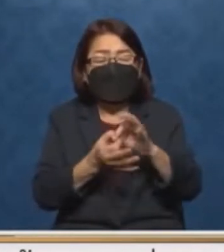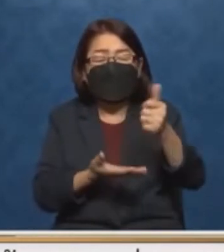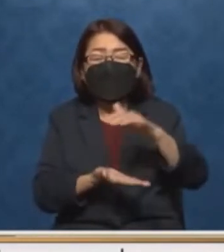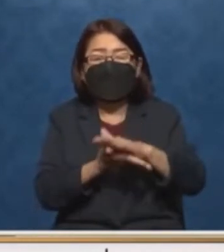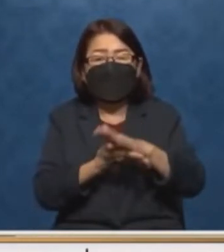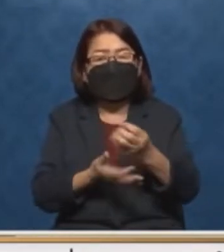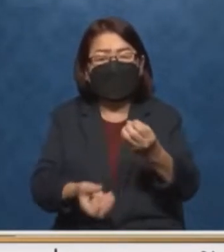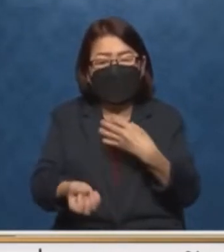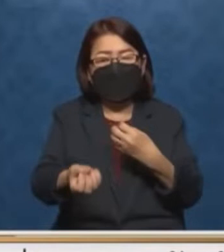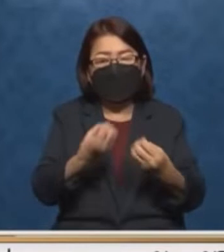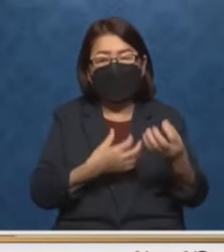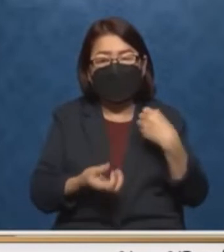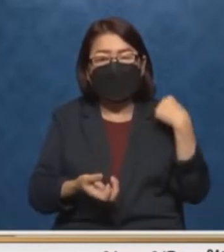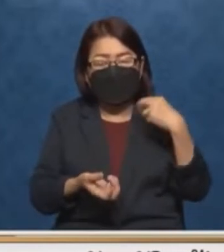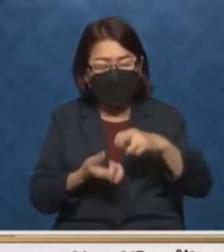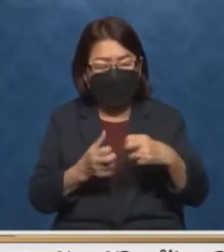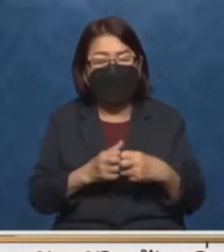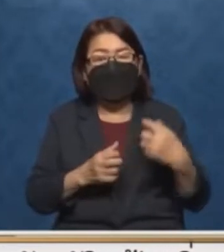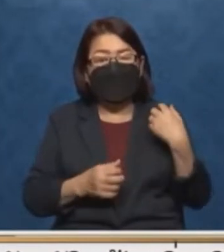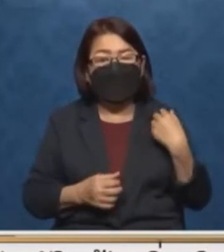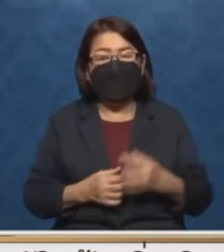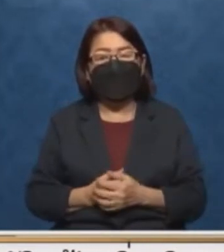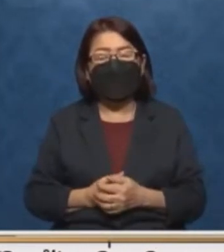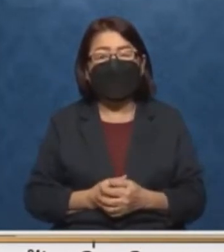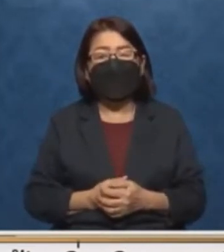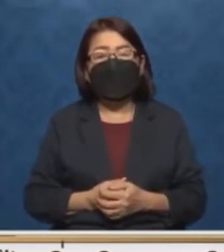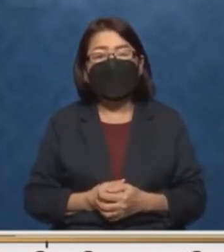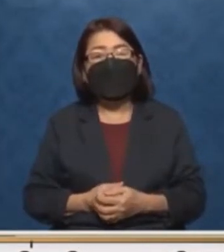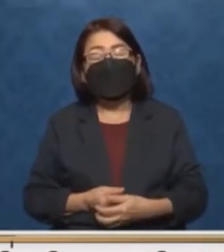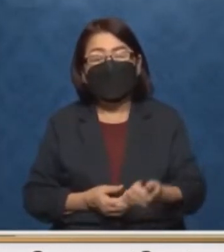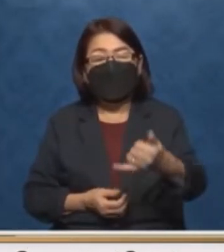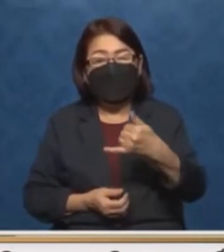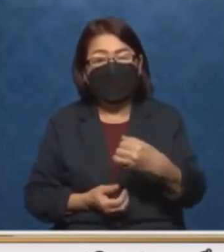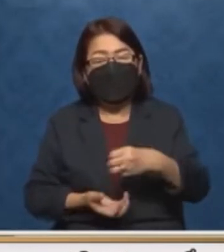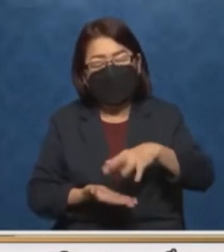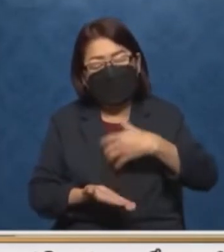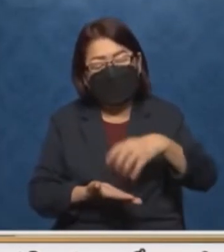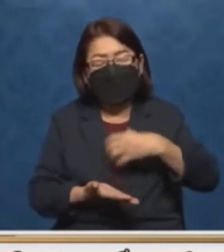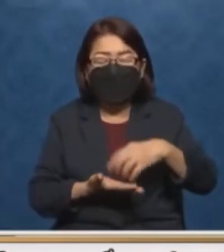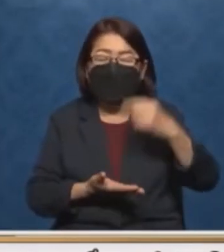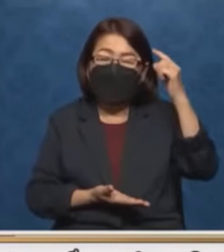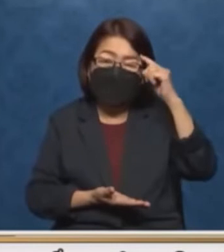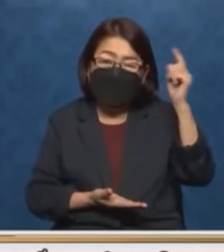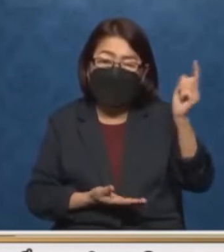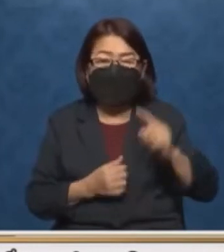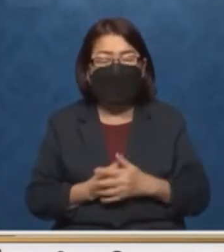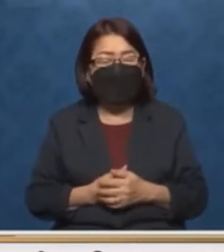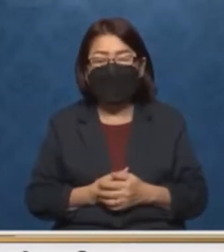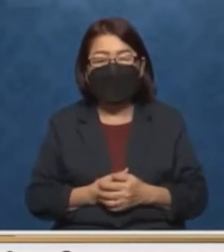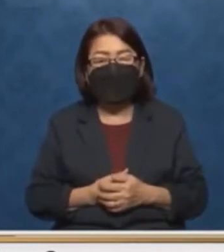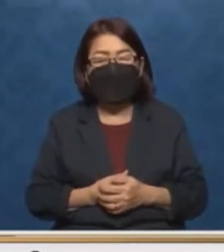หลายองค์กรครับที่มาแสดงความคิดเห็นและก็ไม่เห็นด้วยกับ